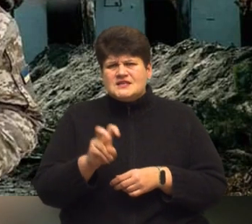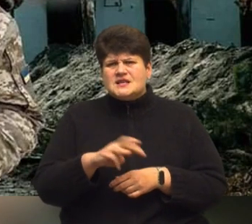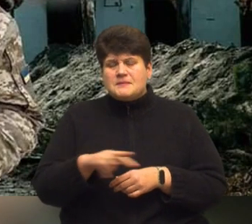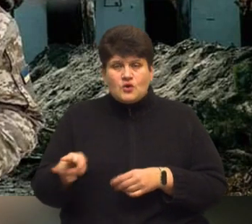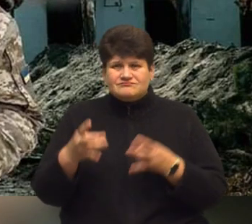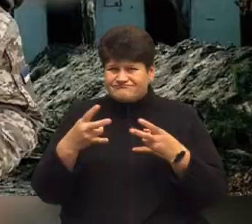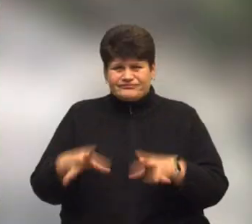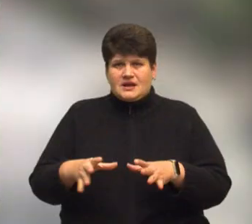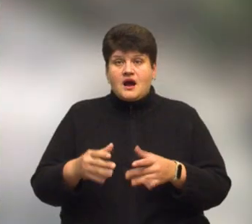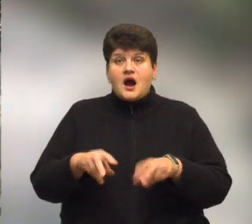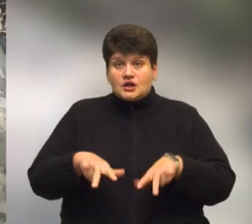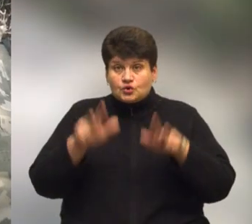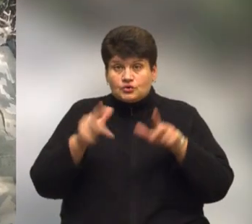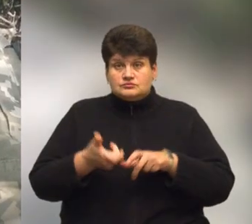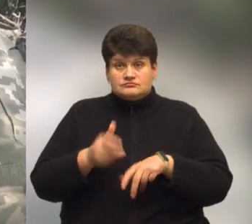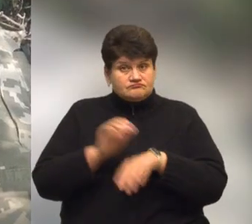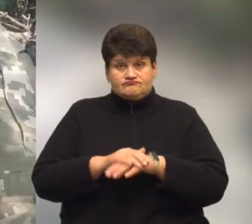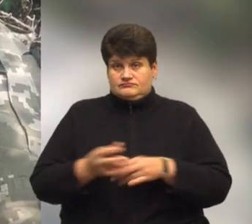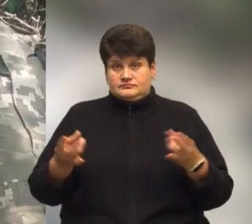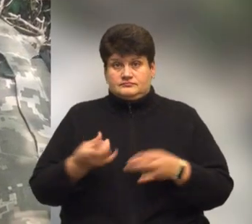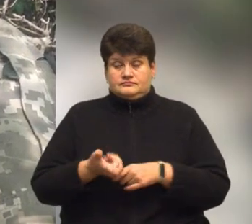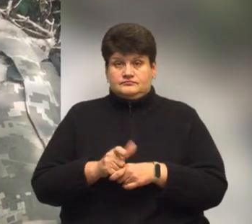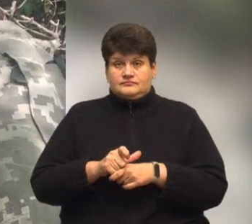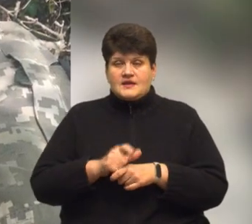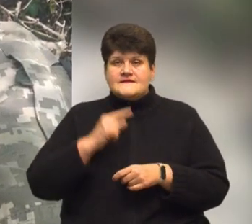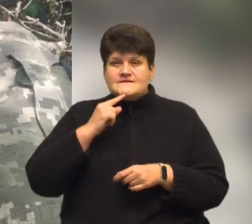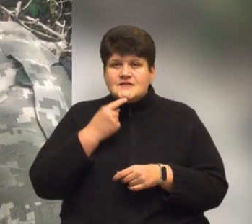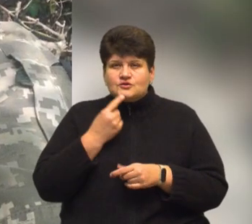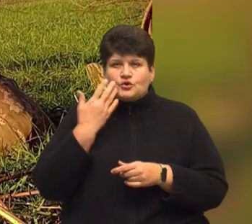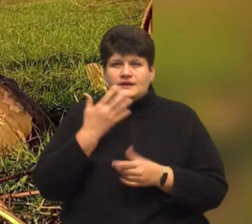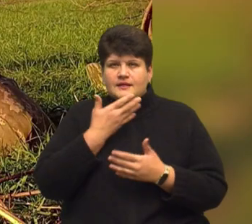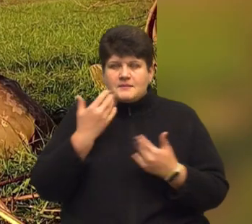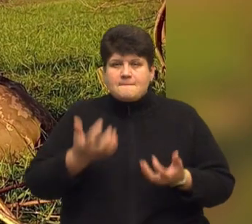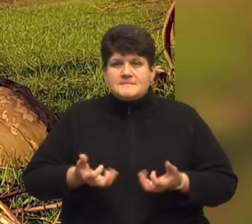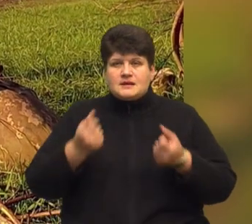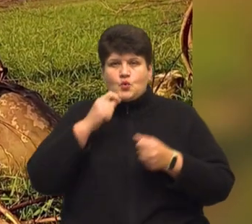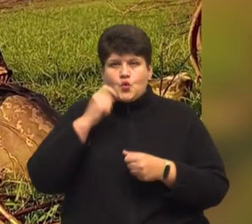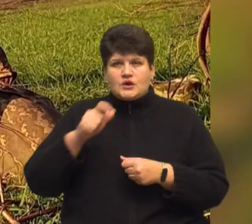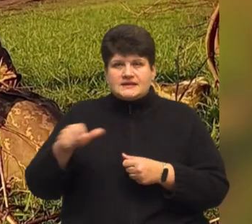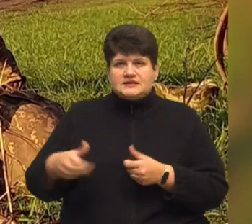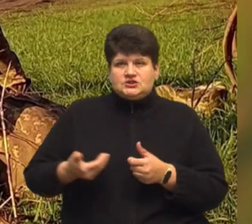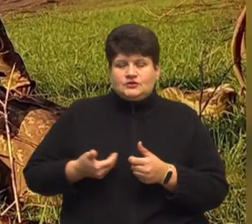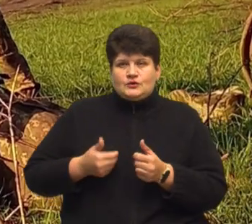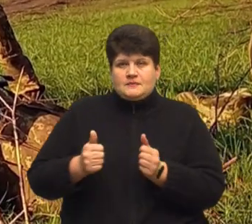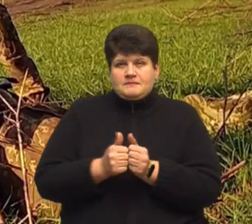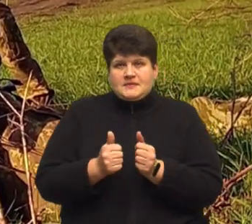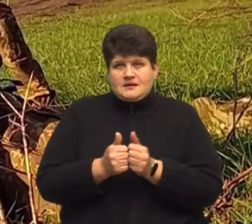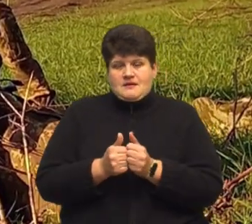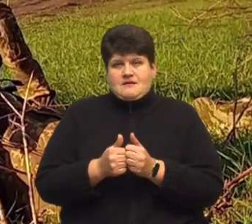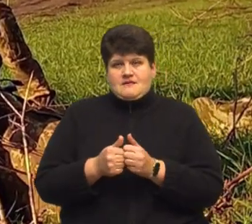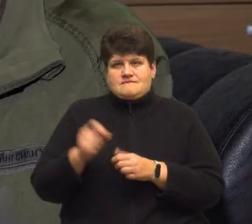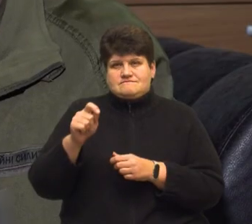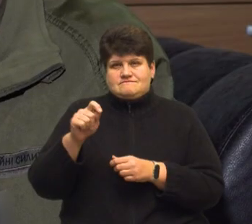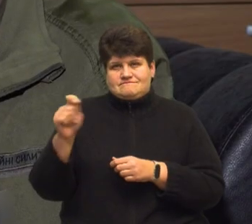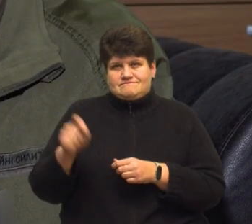дуже зараз фактично потрібні найважче на фронті - це не мати підтримки від українців які живуть на прифронтових територіях - каже